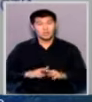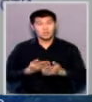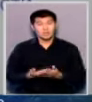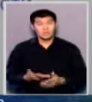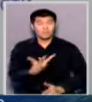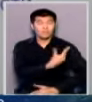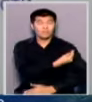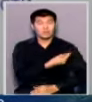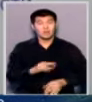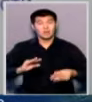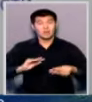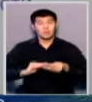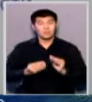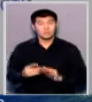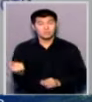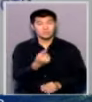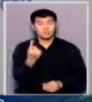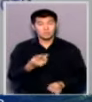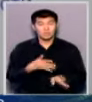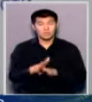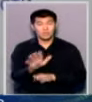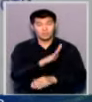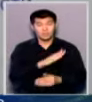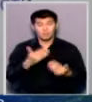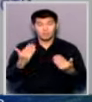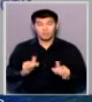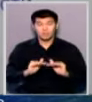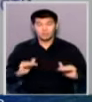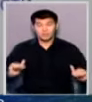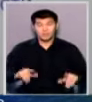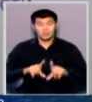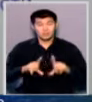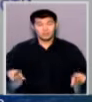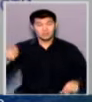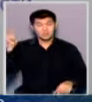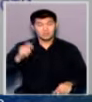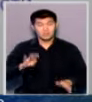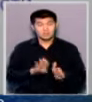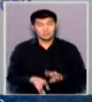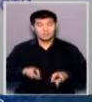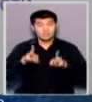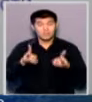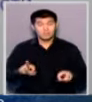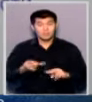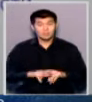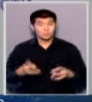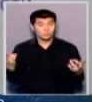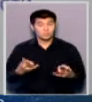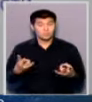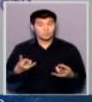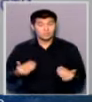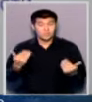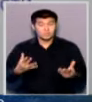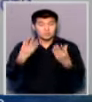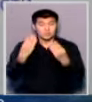мына вакцинациялау мәселесін біз бірінші кезекте қойдық. Өйткені бала мектепке келгеннен кейін қауіпсіз ортада болу керек. Сол себепті